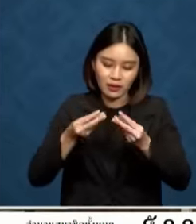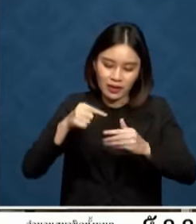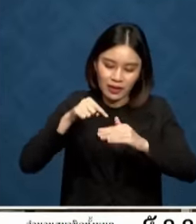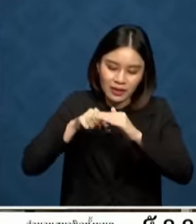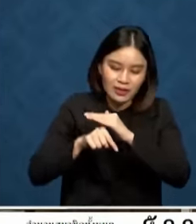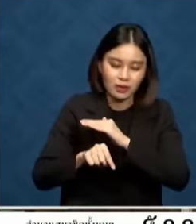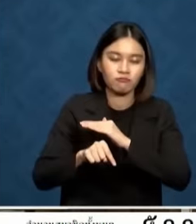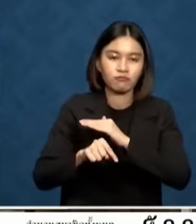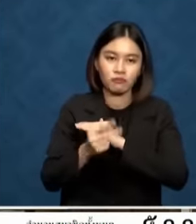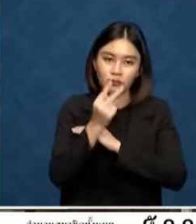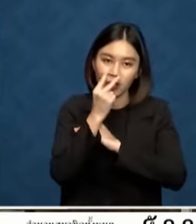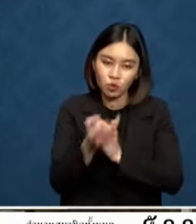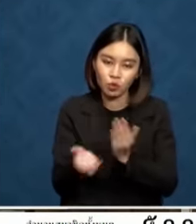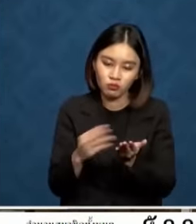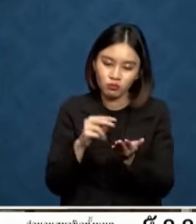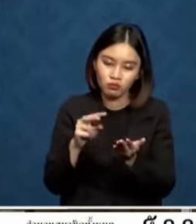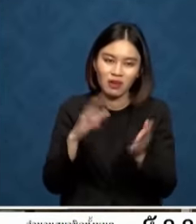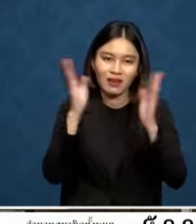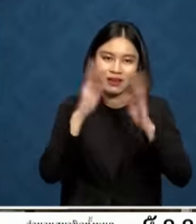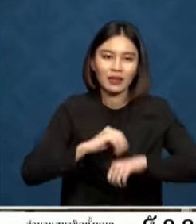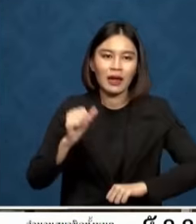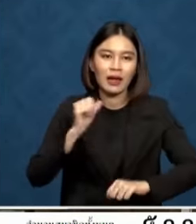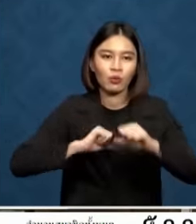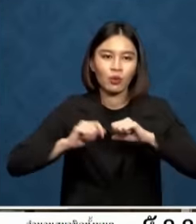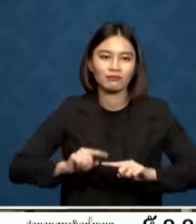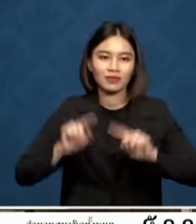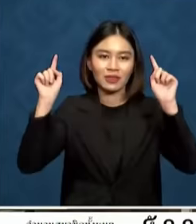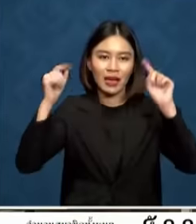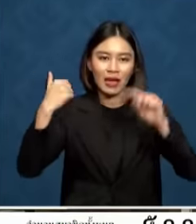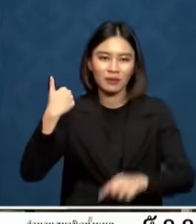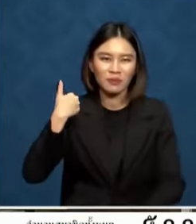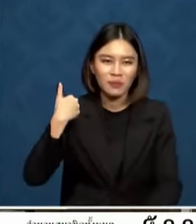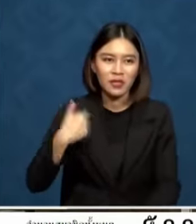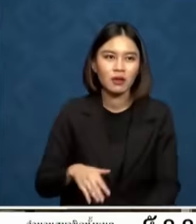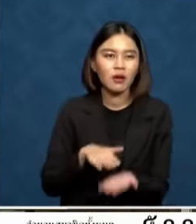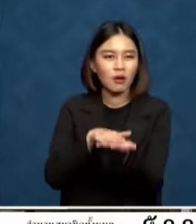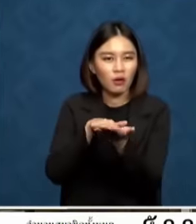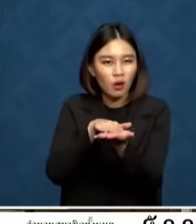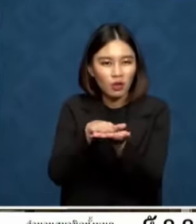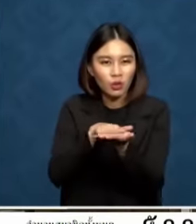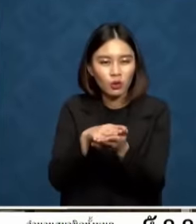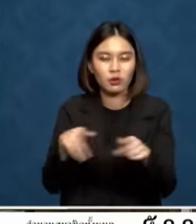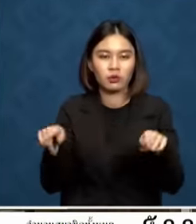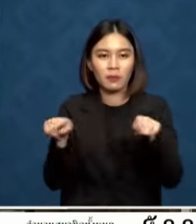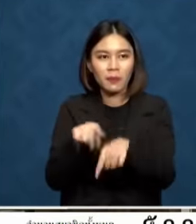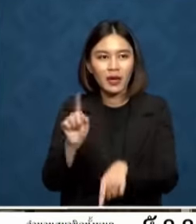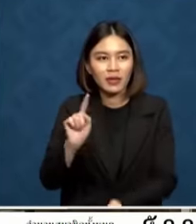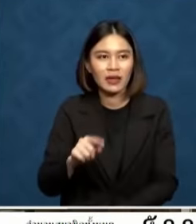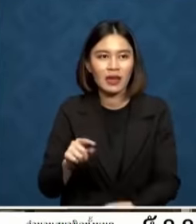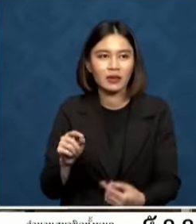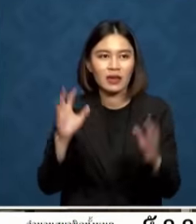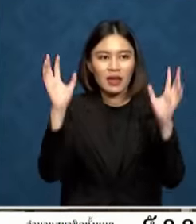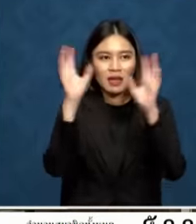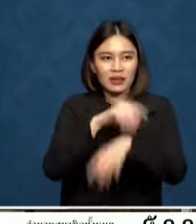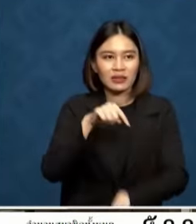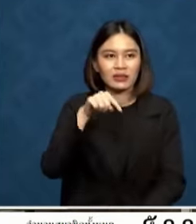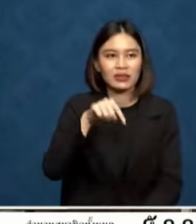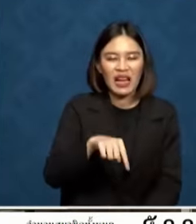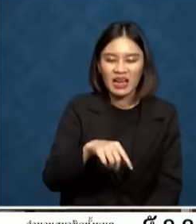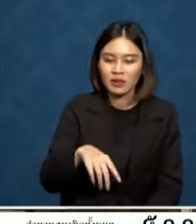ละเอียดกลายเป็นละครคนละซีรีส์เลยครับขออภัยครับเหมือนเห็นสภาเป็นศาลา